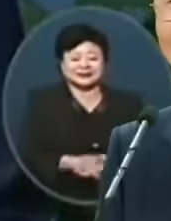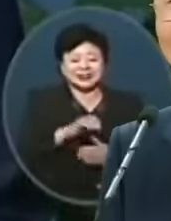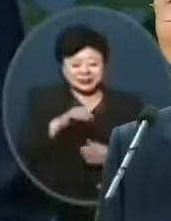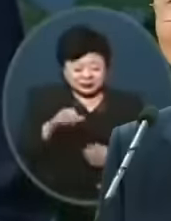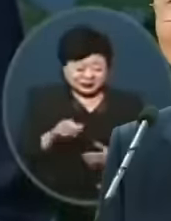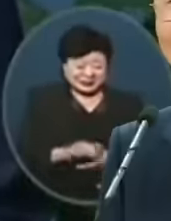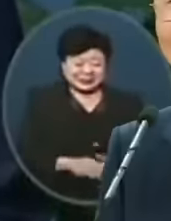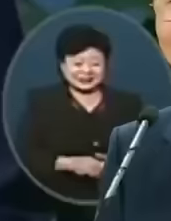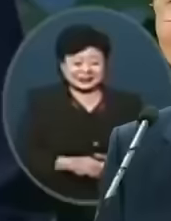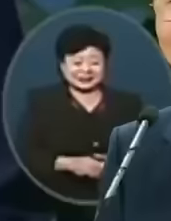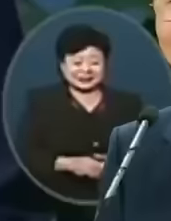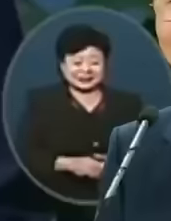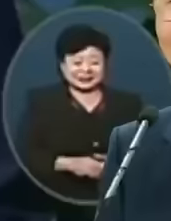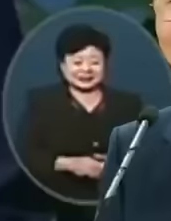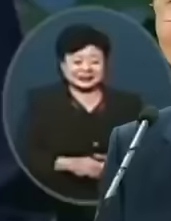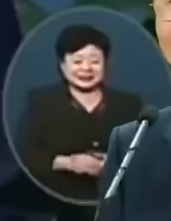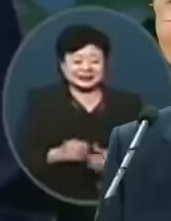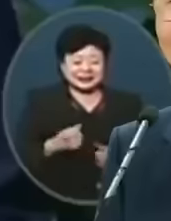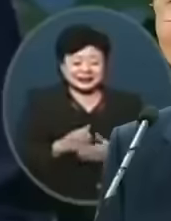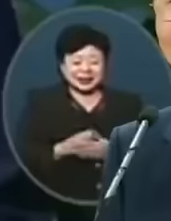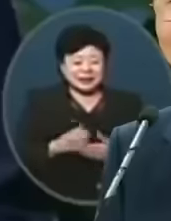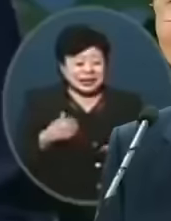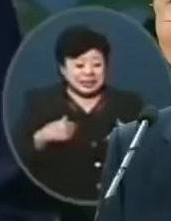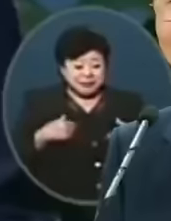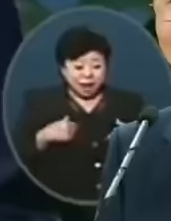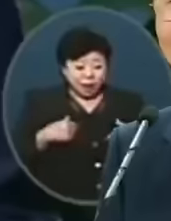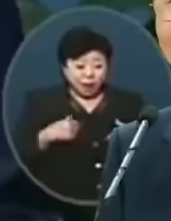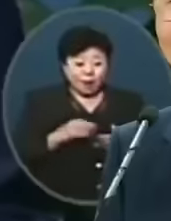이웃을 인하여 기뻐하고